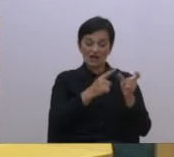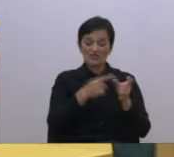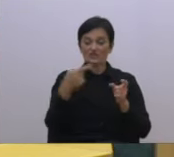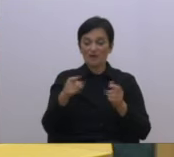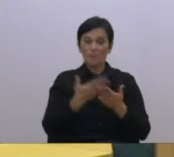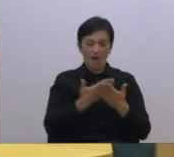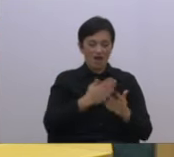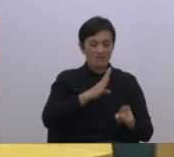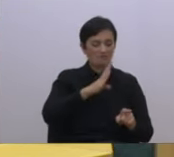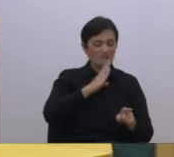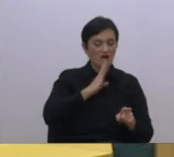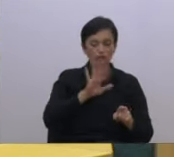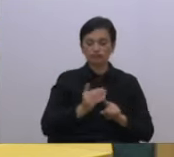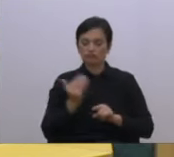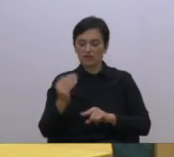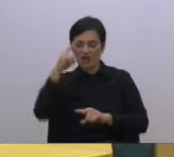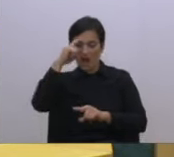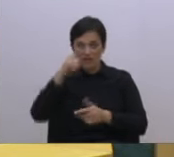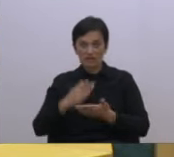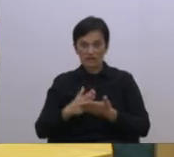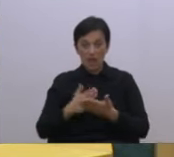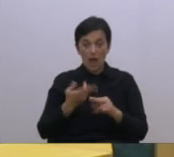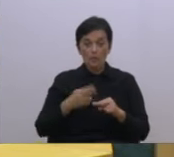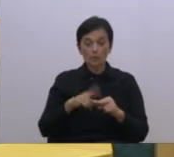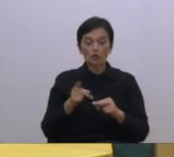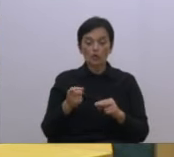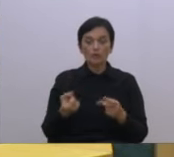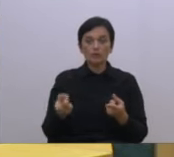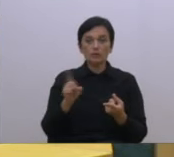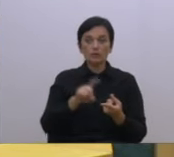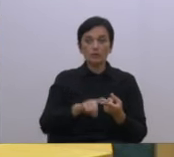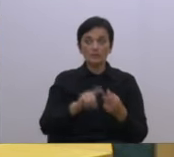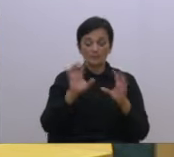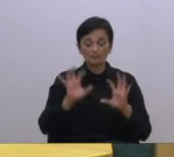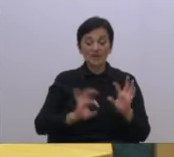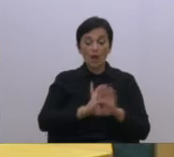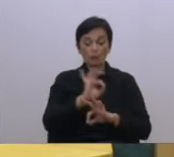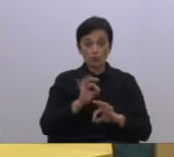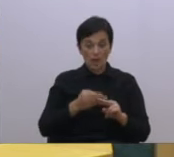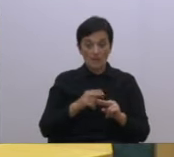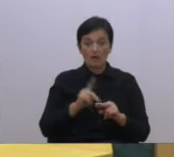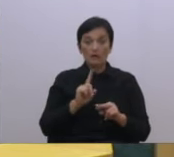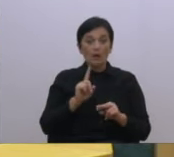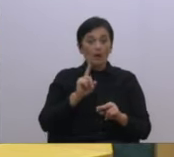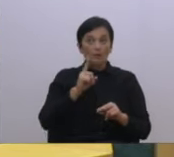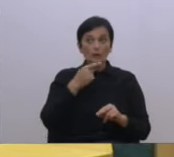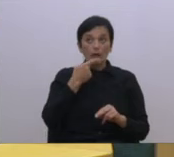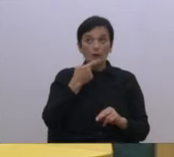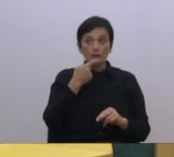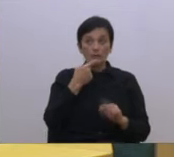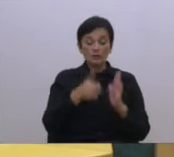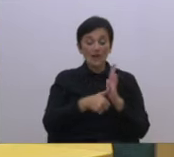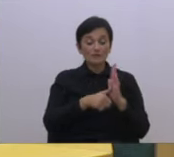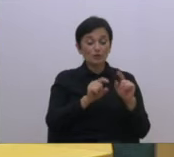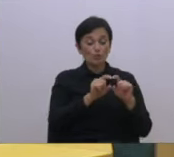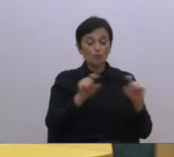სქესს თავი, და ამიტომაც ეხება ეს კანონ პროექტი ზუსტად ამას, რომ ამბობს მეექვსე მუხლი არა